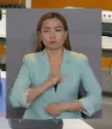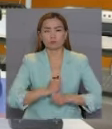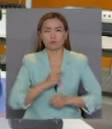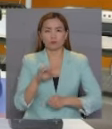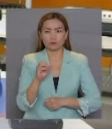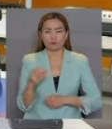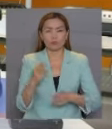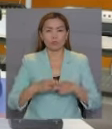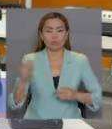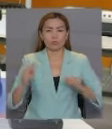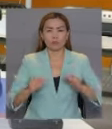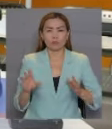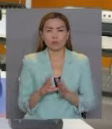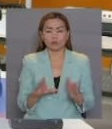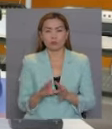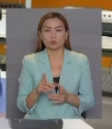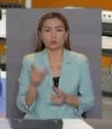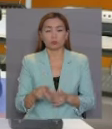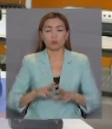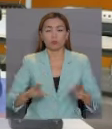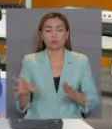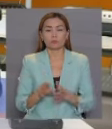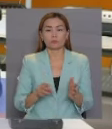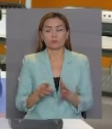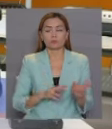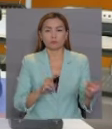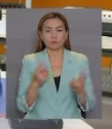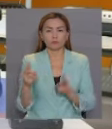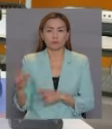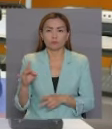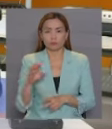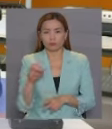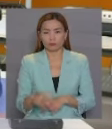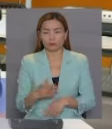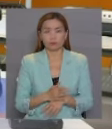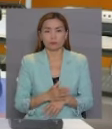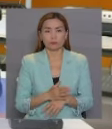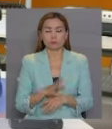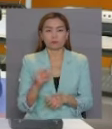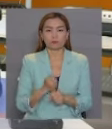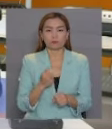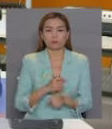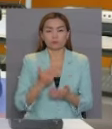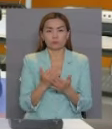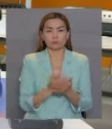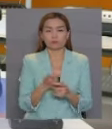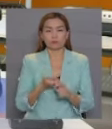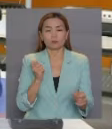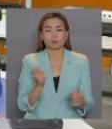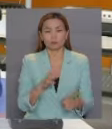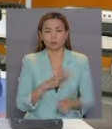робота таким, чтобы он двигался как человек. Позвольте мне показать вам, как танцует робот. Для этого подключаем робота к программе на ноутбуке.